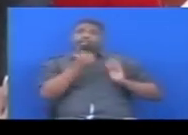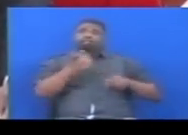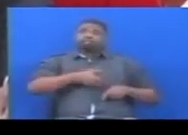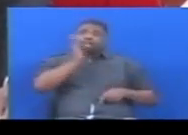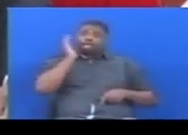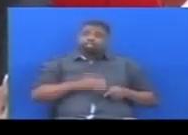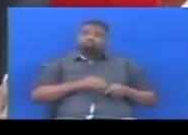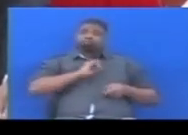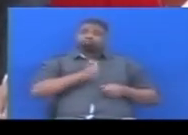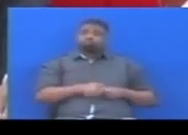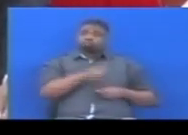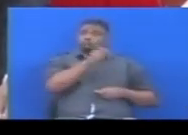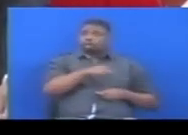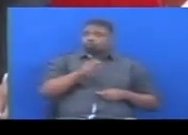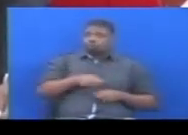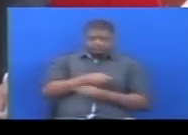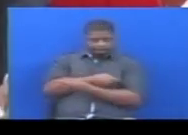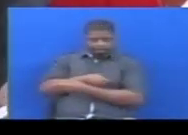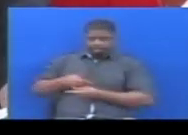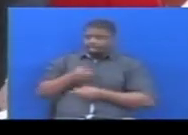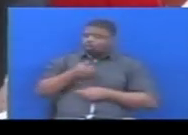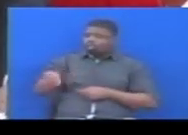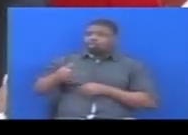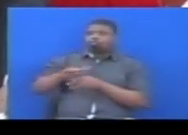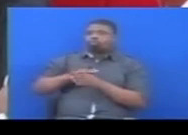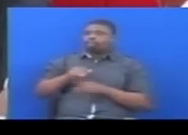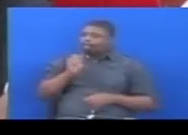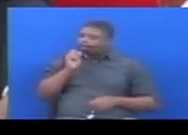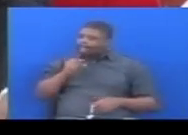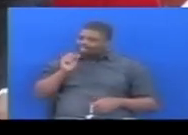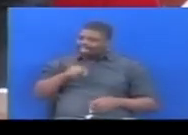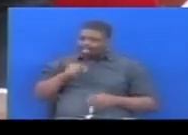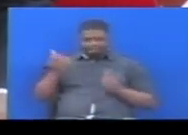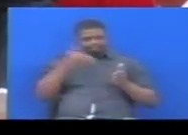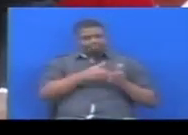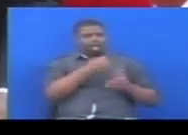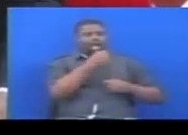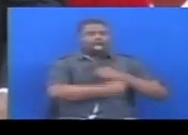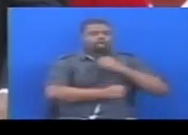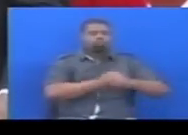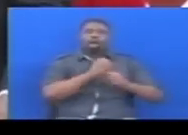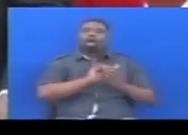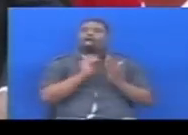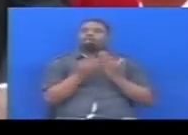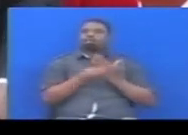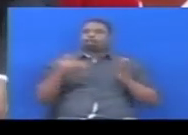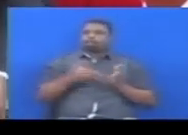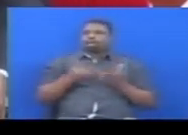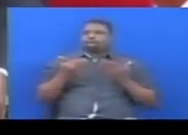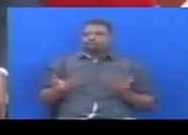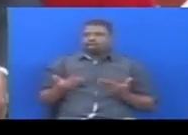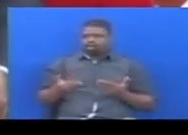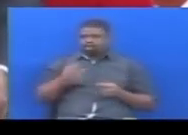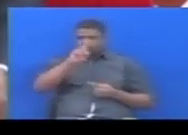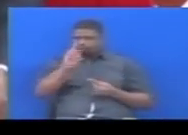kutumia mate umefikia hatua gani hadi sasa? Swali la pili. Waathirika wakubwa wa